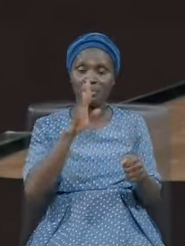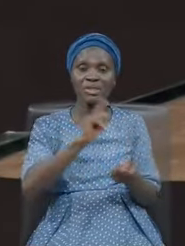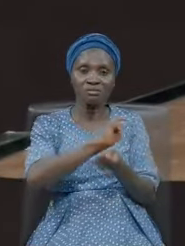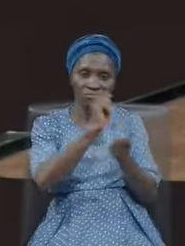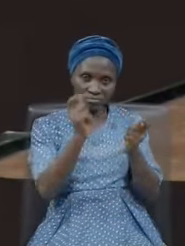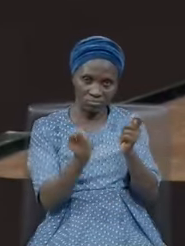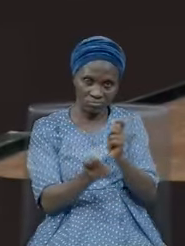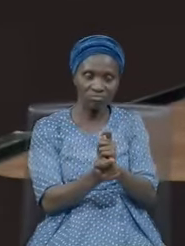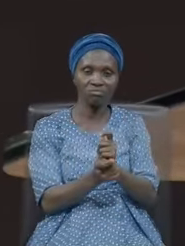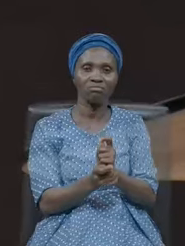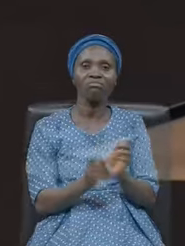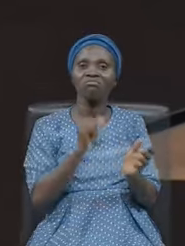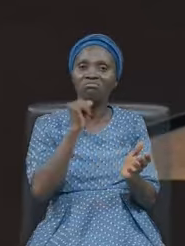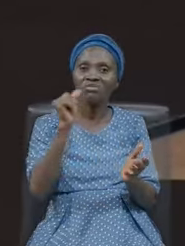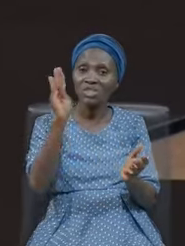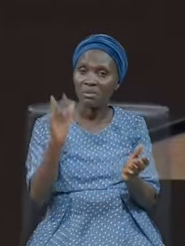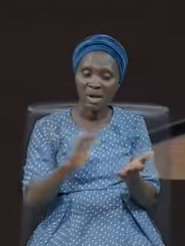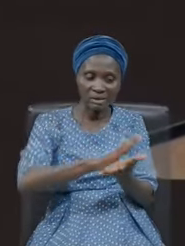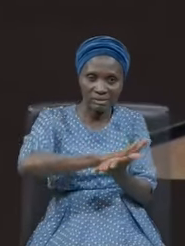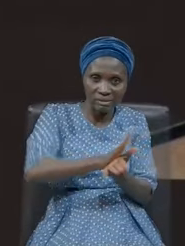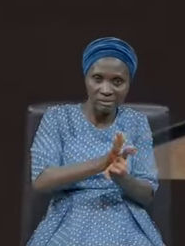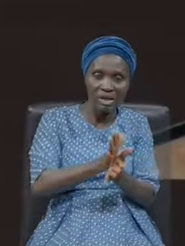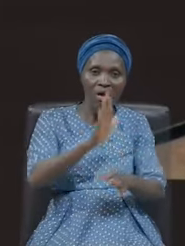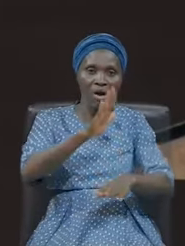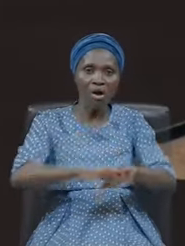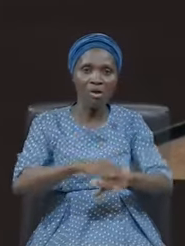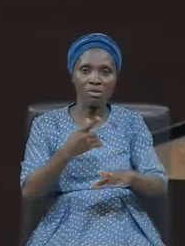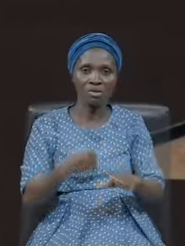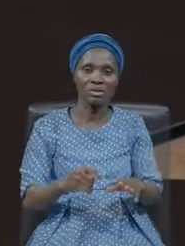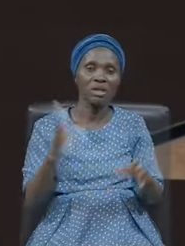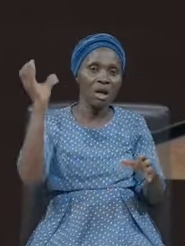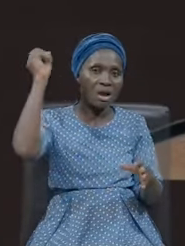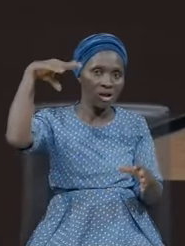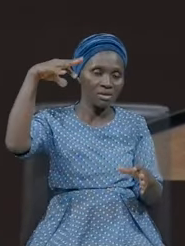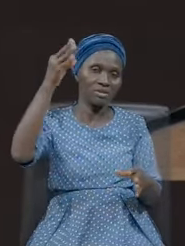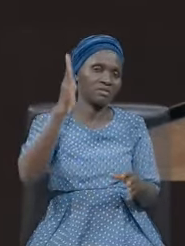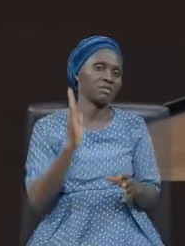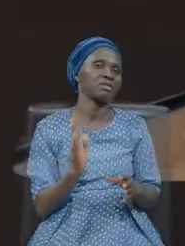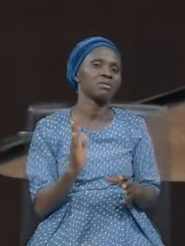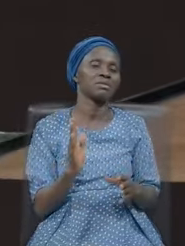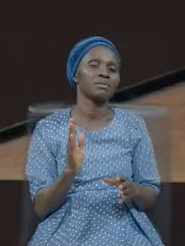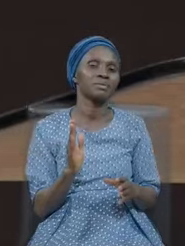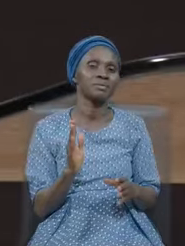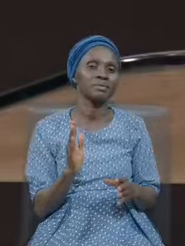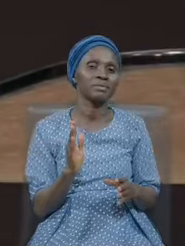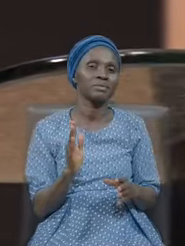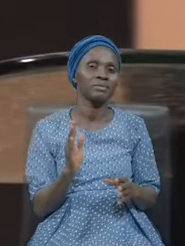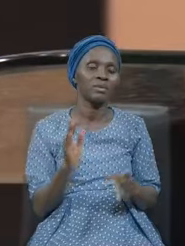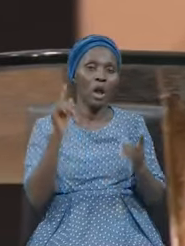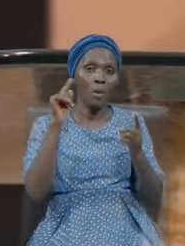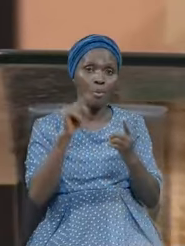transformation et non tout en nrageant la grâce de Dieu nous allons